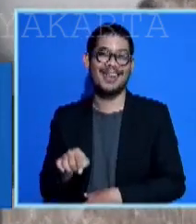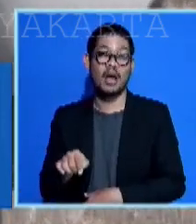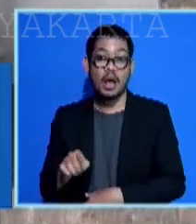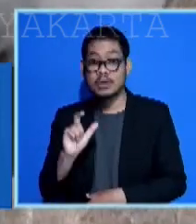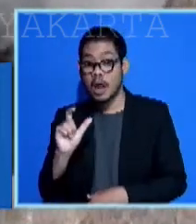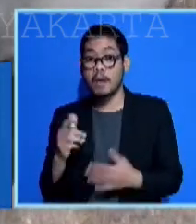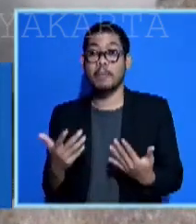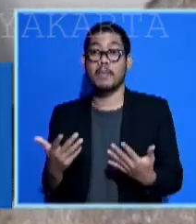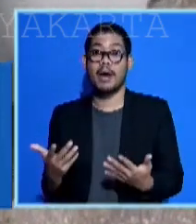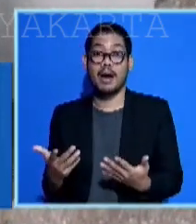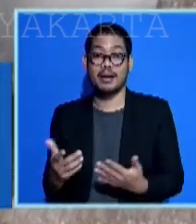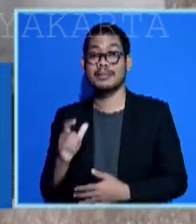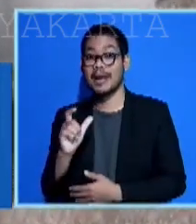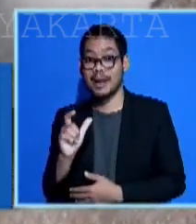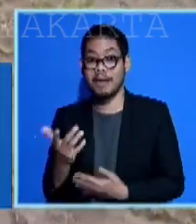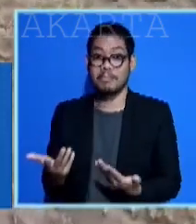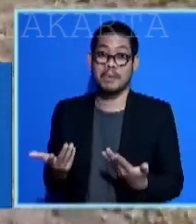kados pundi Lanes